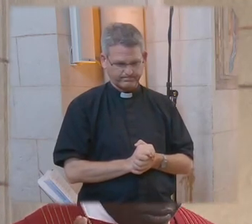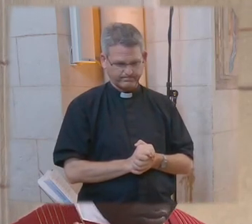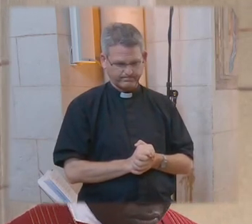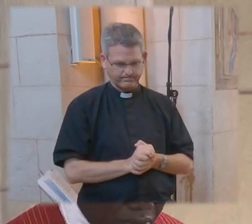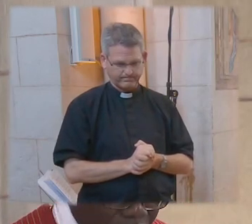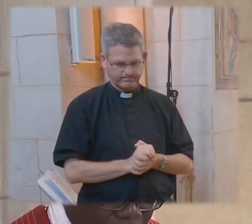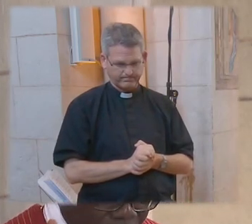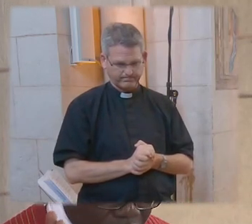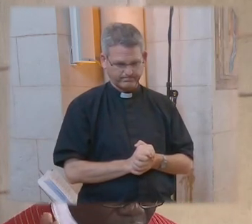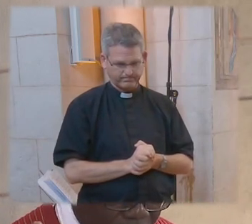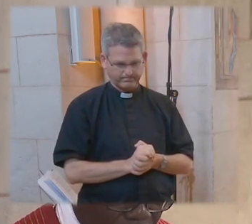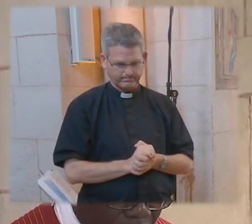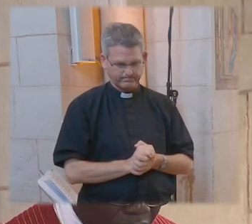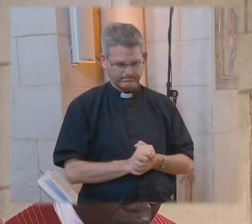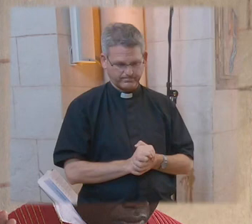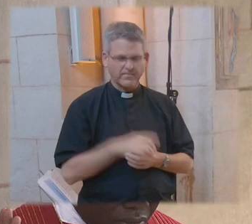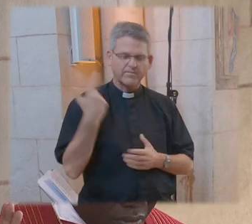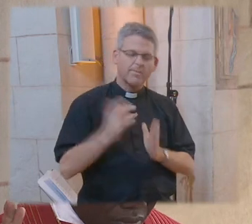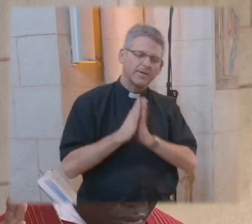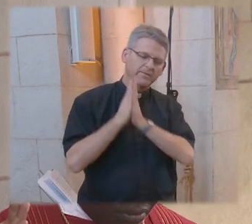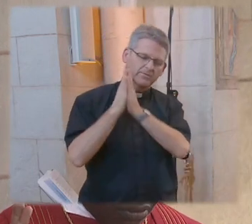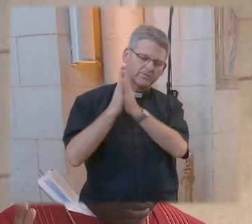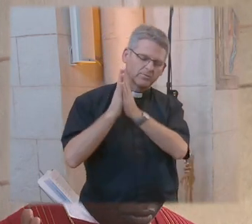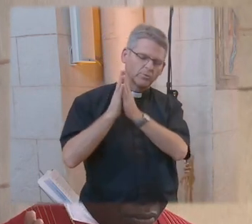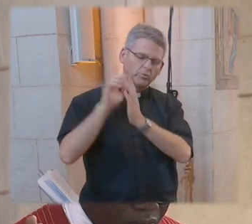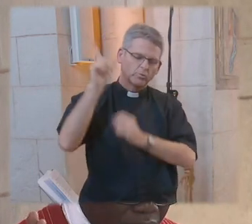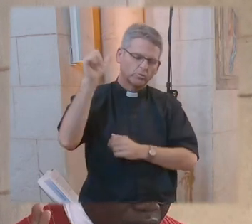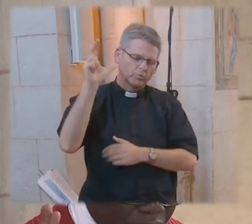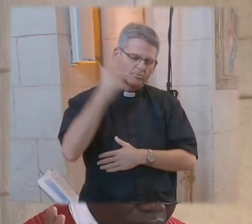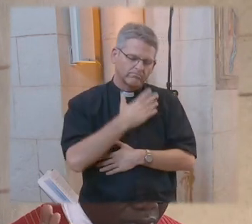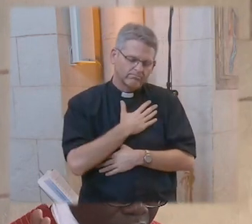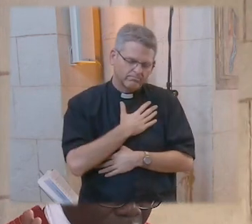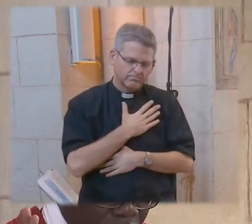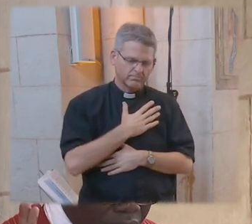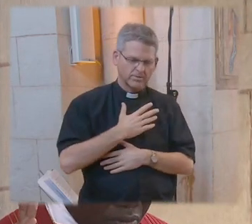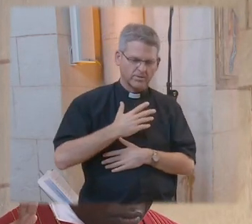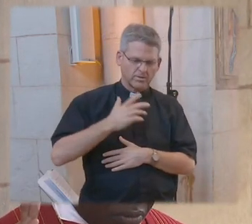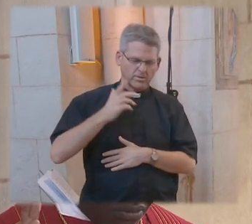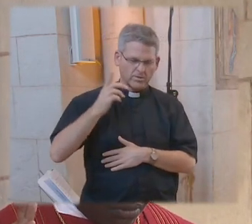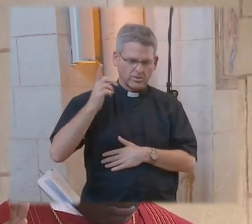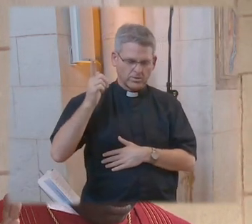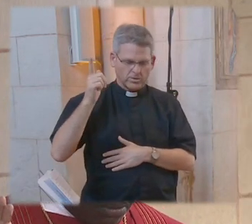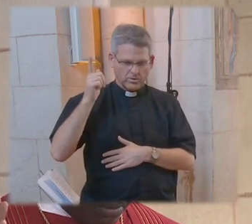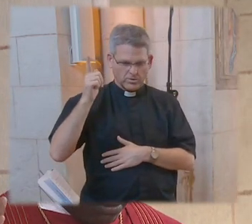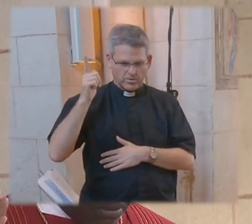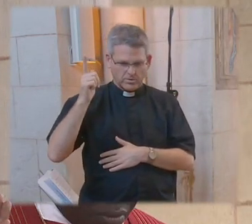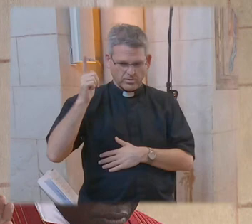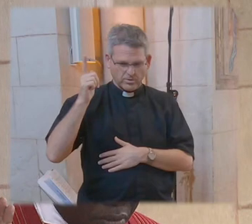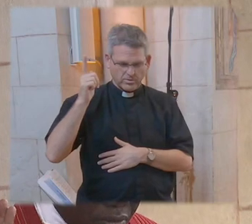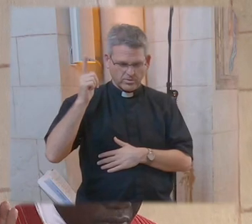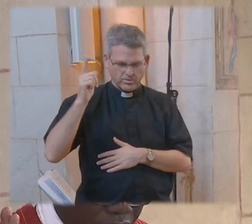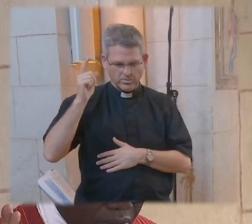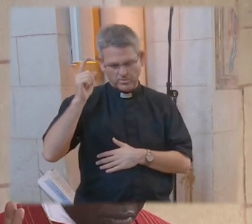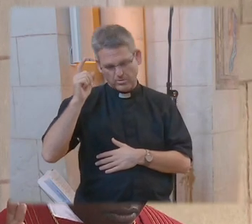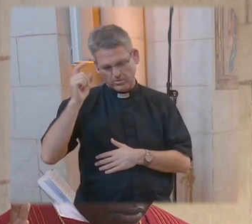Barmherziger Gott, wir bitten dich, dieses Opfer unserer Versöhnung bringe der ganzen Welt